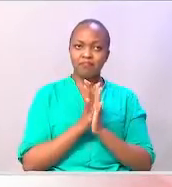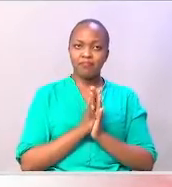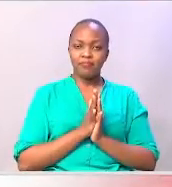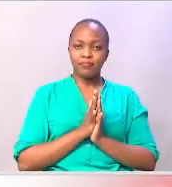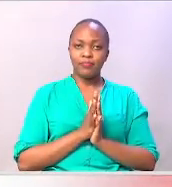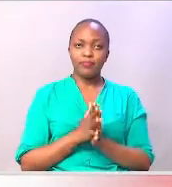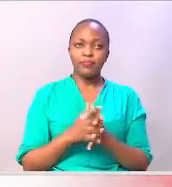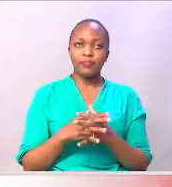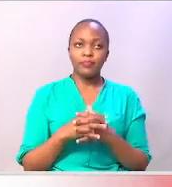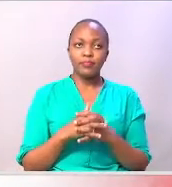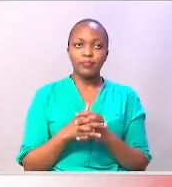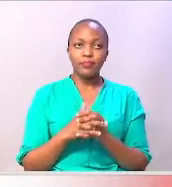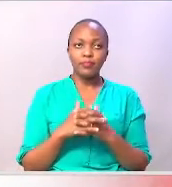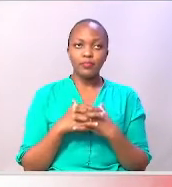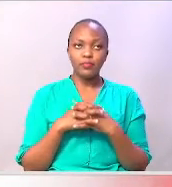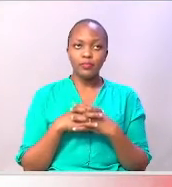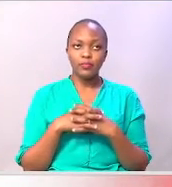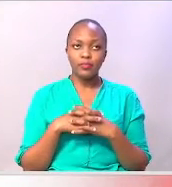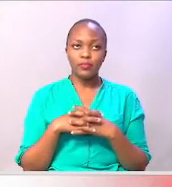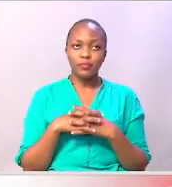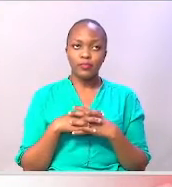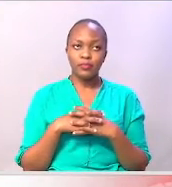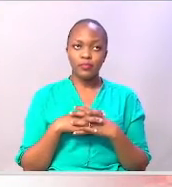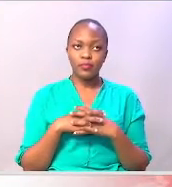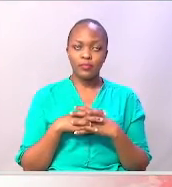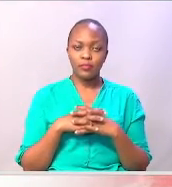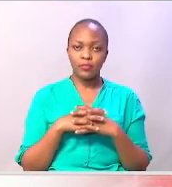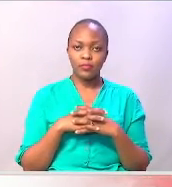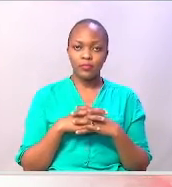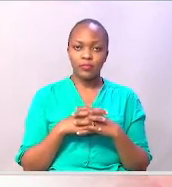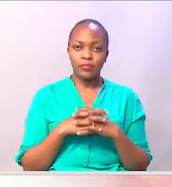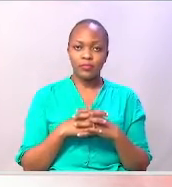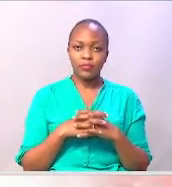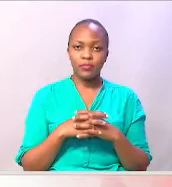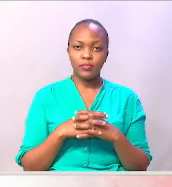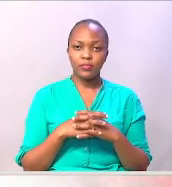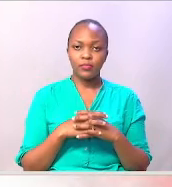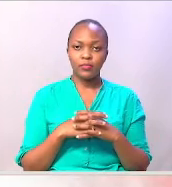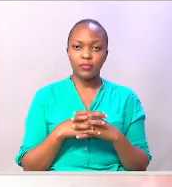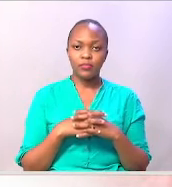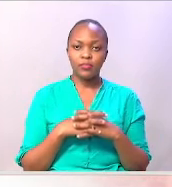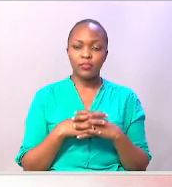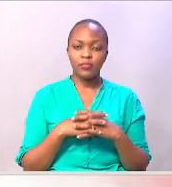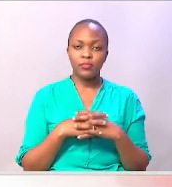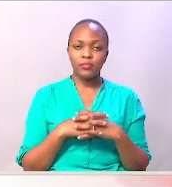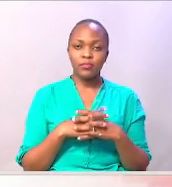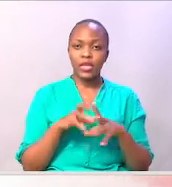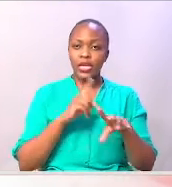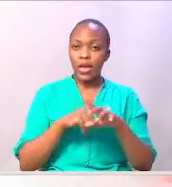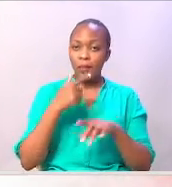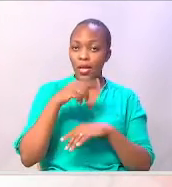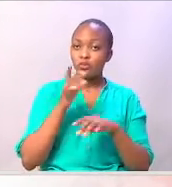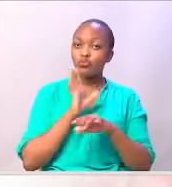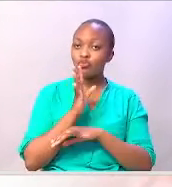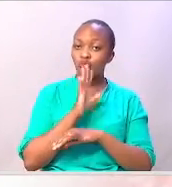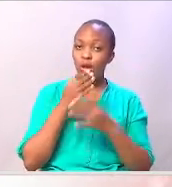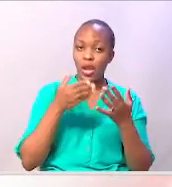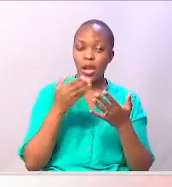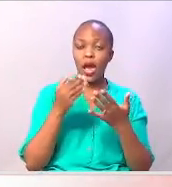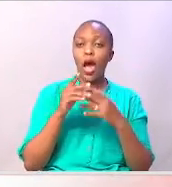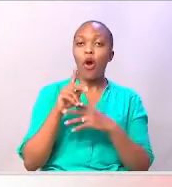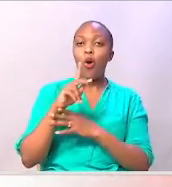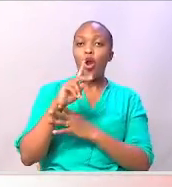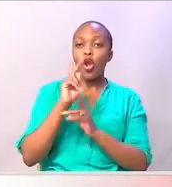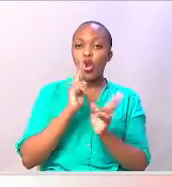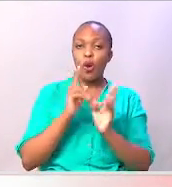hizo. Tutalipa namna gani hii deni ambayo imeweza kukabili wa Kenya? Tunapoongea sasa, mtu mwananchi wa